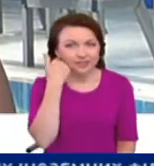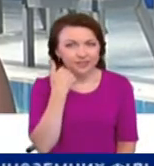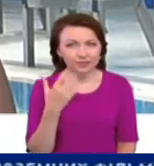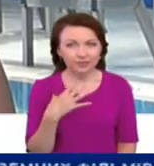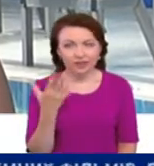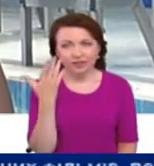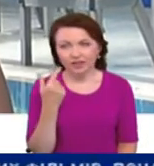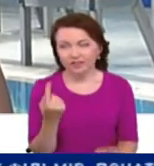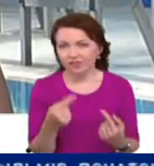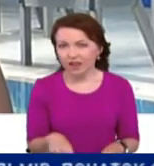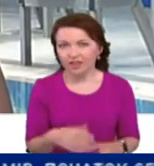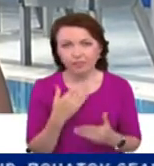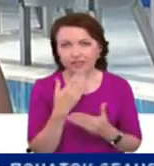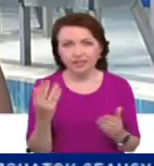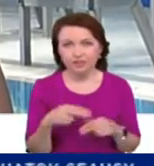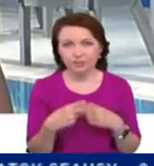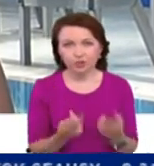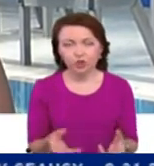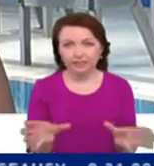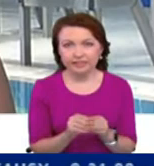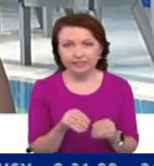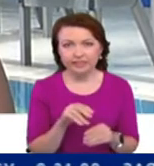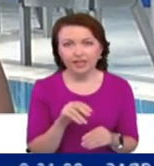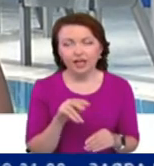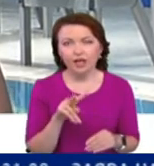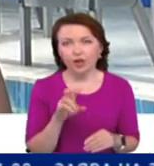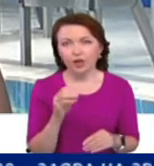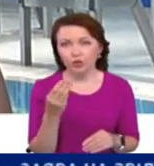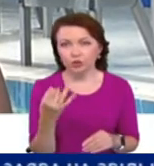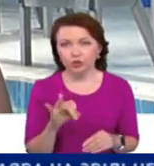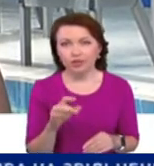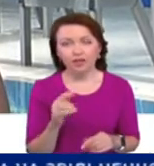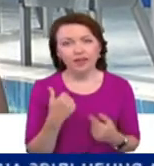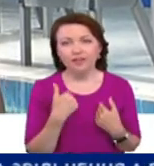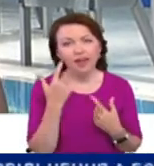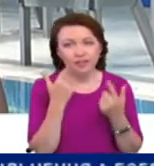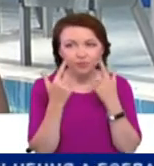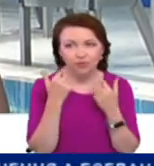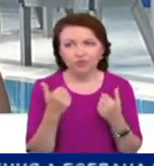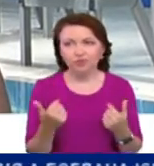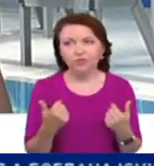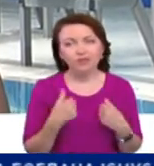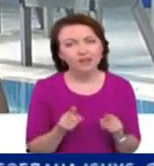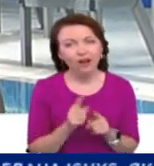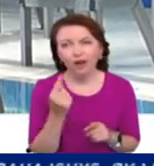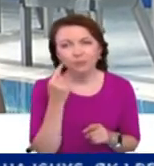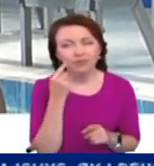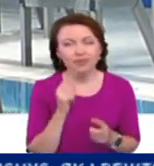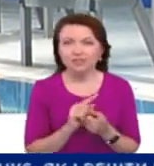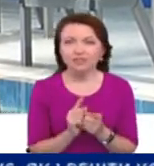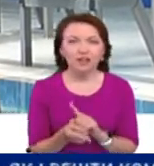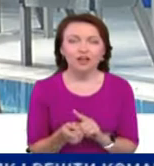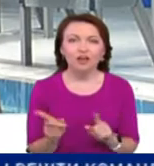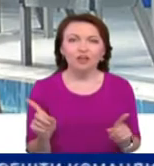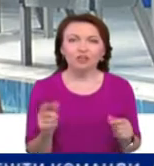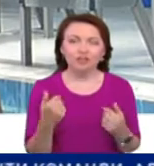вот это завалила последний прыжок с Лешей. Я вообще не плачу обычно, но там мне так обидно стало, что